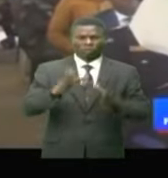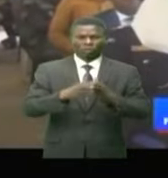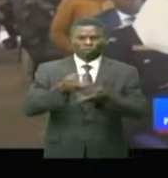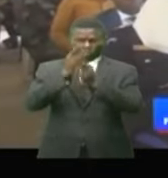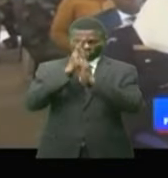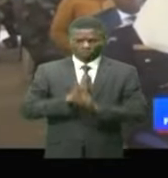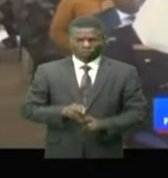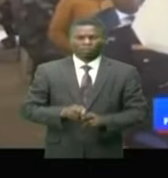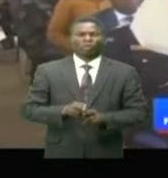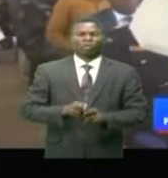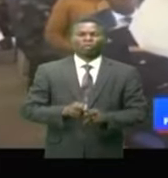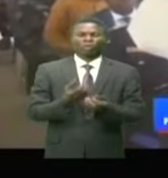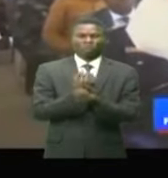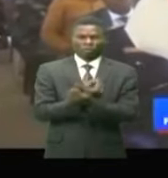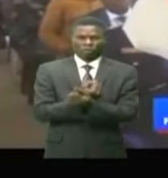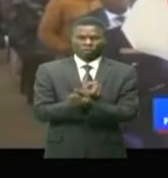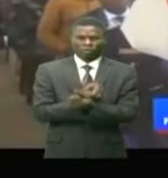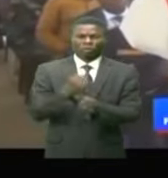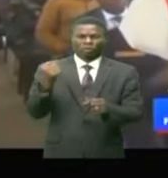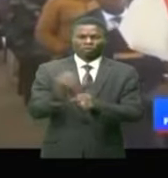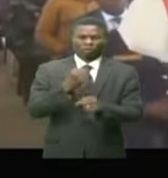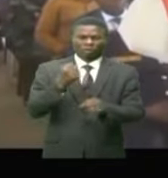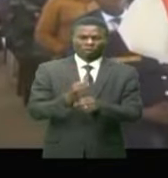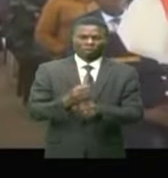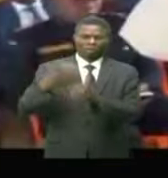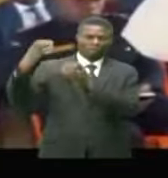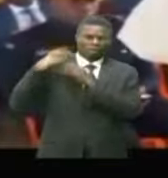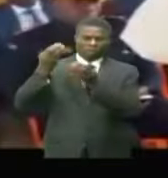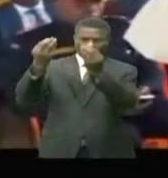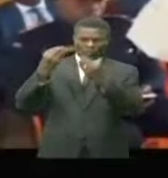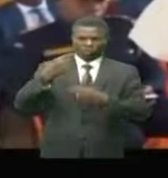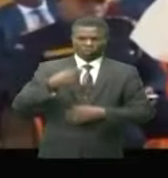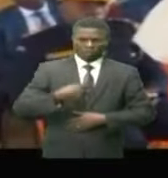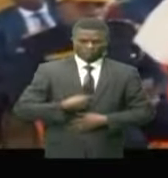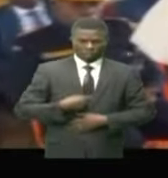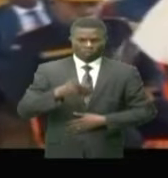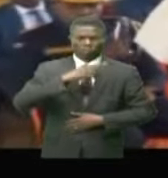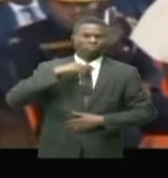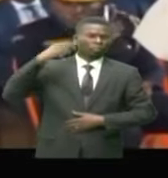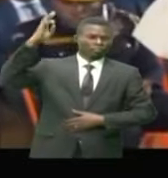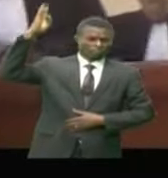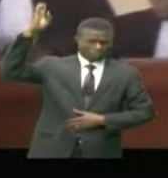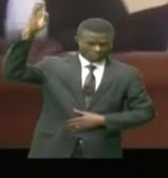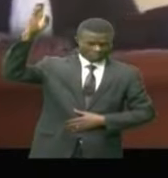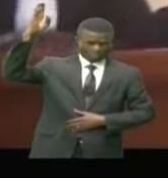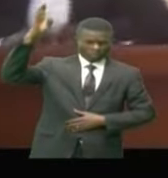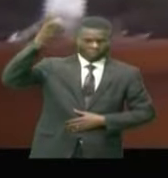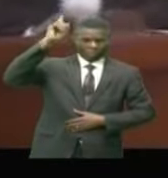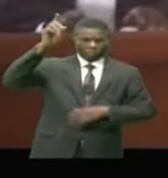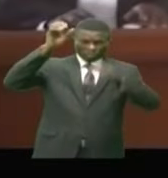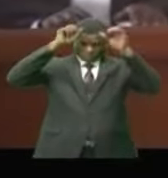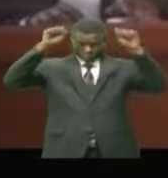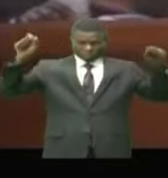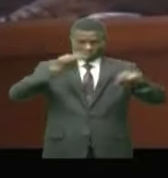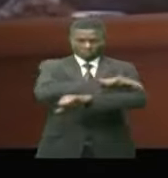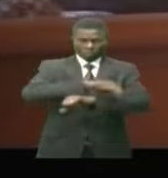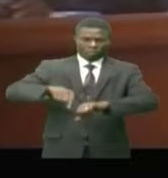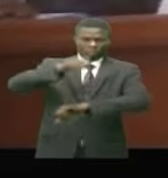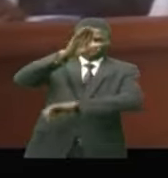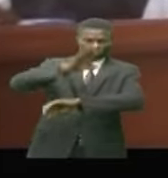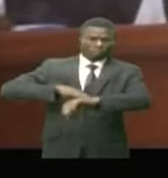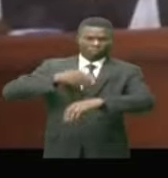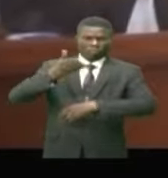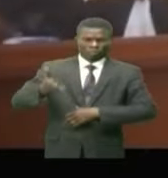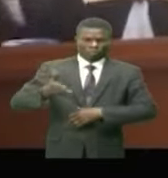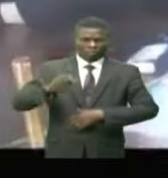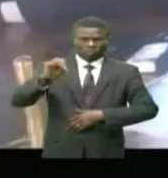et dignité les fonctions qui me sont confiées. Serment dont prend acte le premier président de la cour d'appel, Marqué